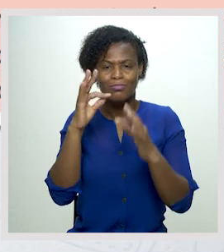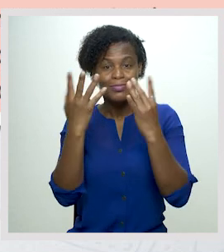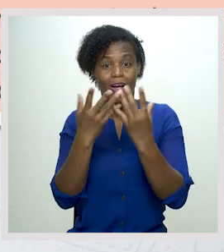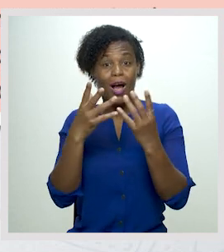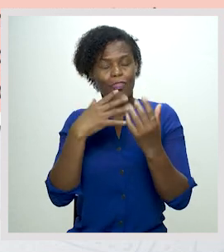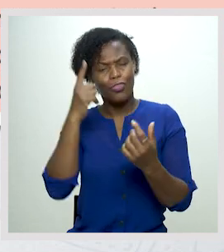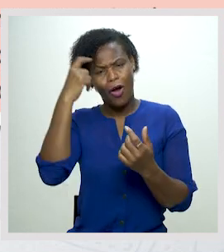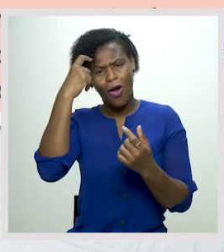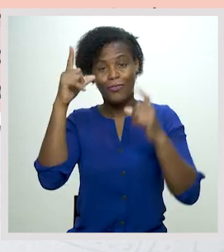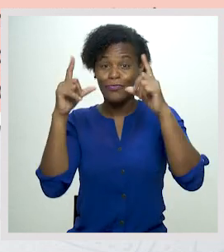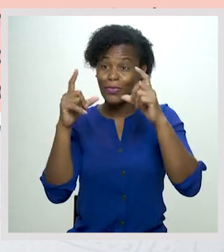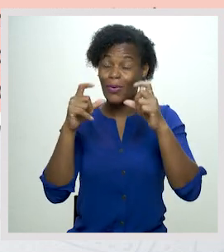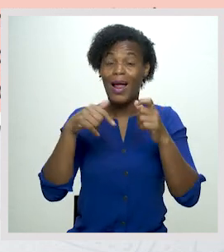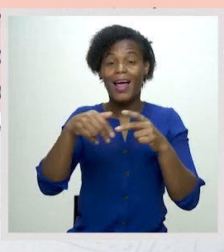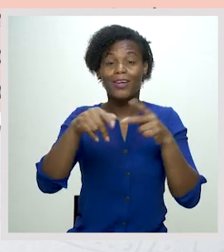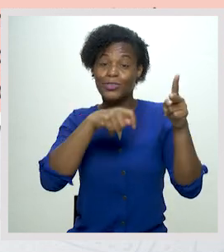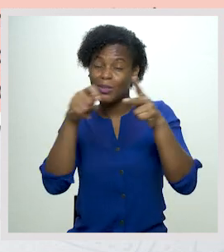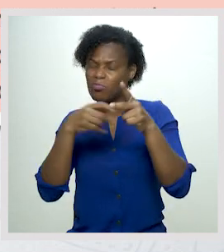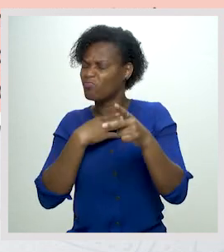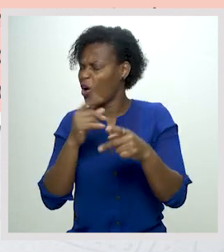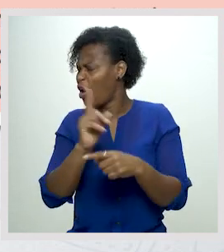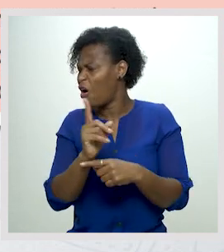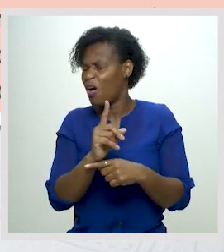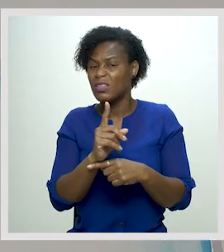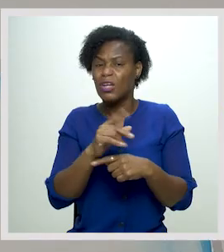Ce que je déteste, c'est la pollution et le racisme.